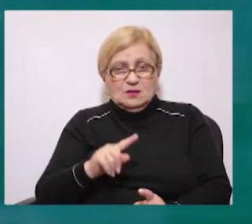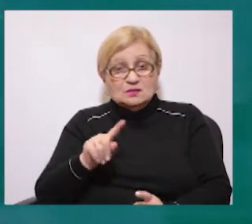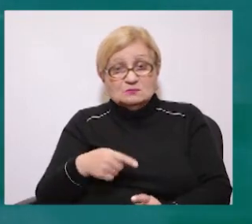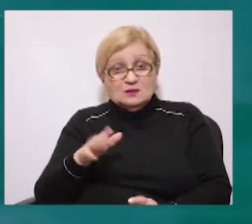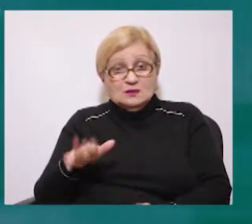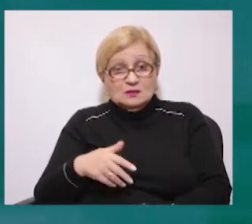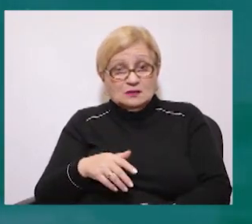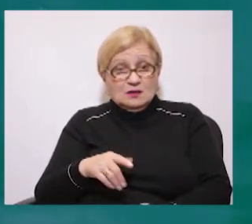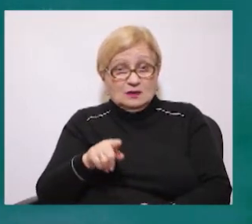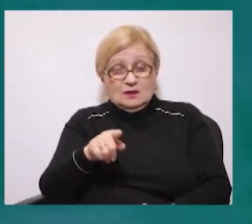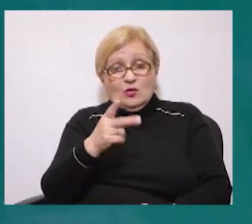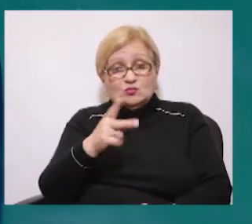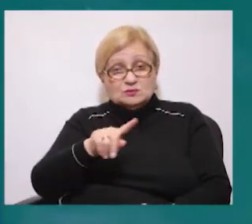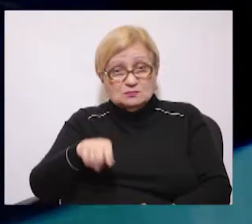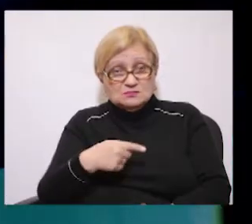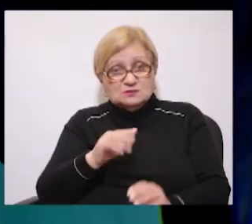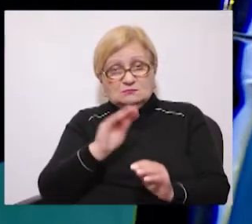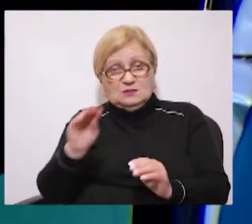ძიმის, შემდეგ მას იწერება ძიმე.